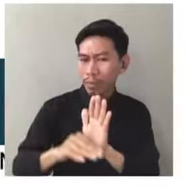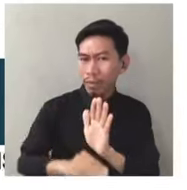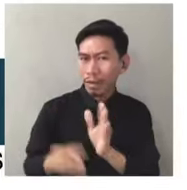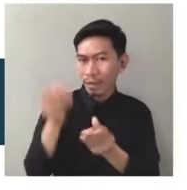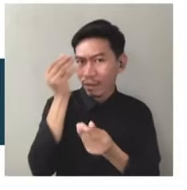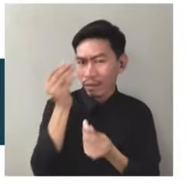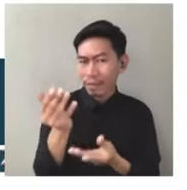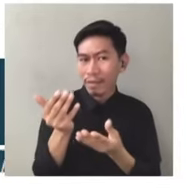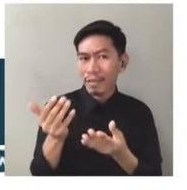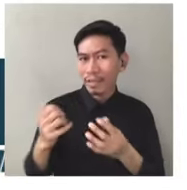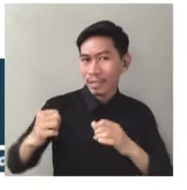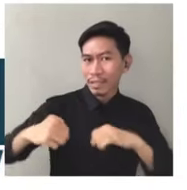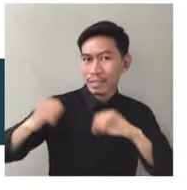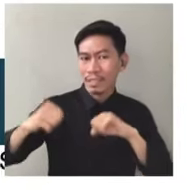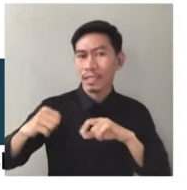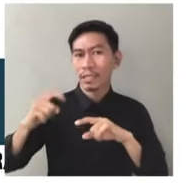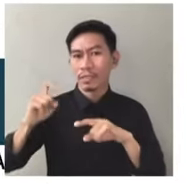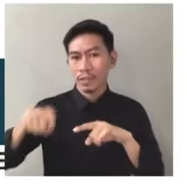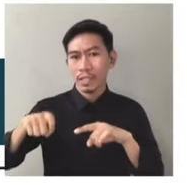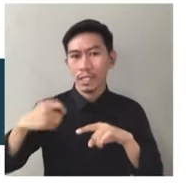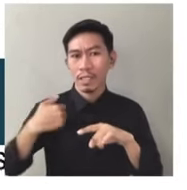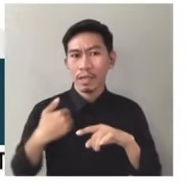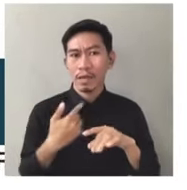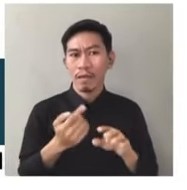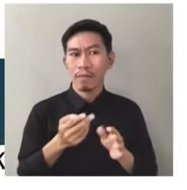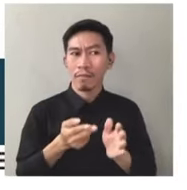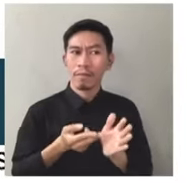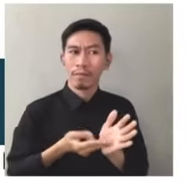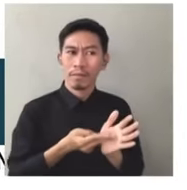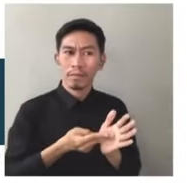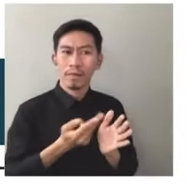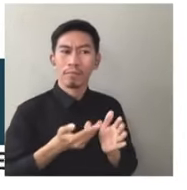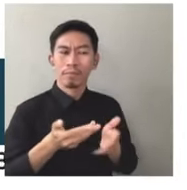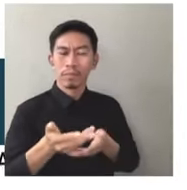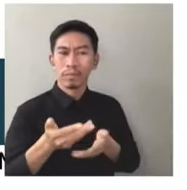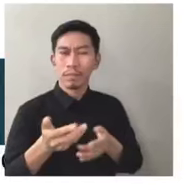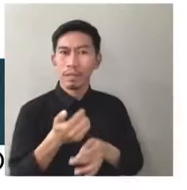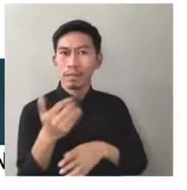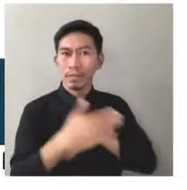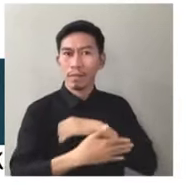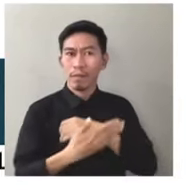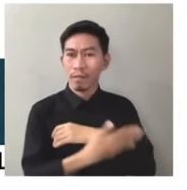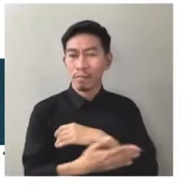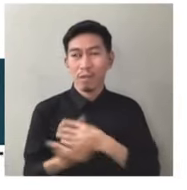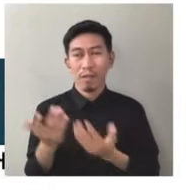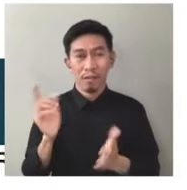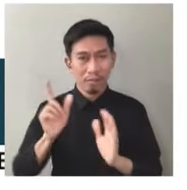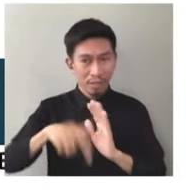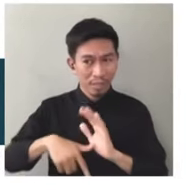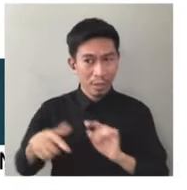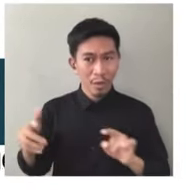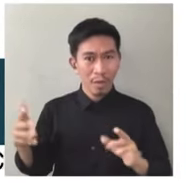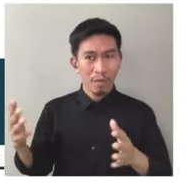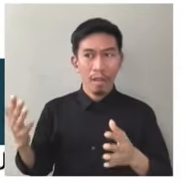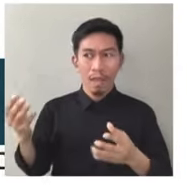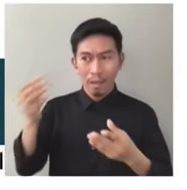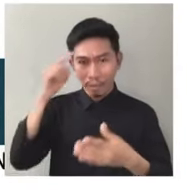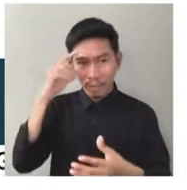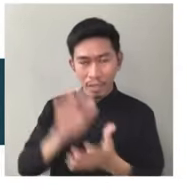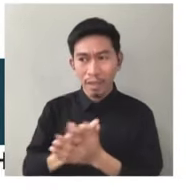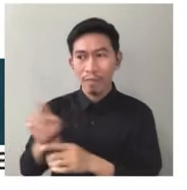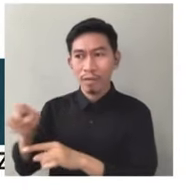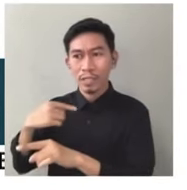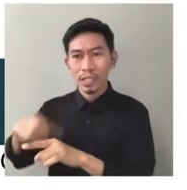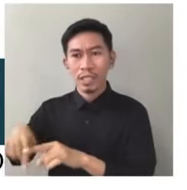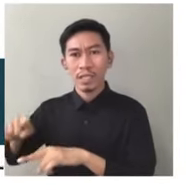credibility sa pakikipag-usap sa ibang bansa. Baka naman mamaya, hindi na tayo paniwalaan dahil iba ang sinasabi ng China, iba ang